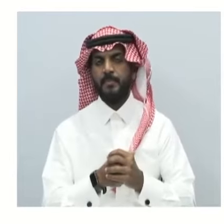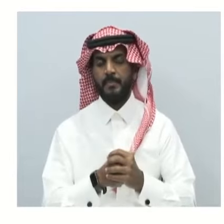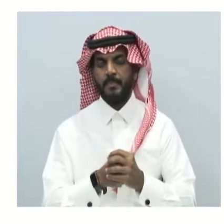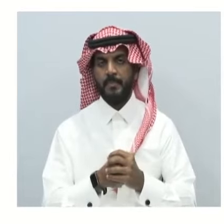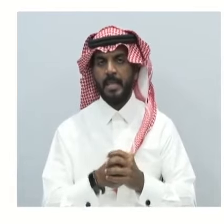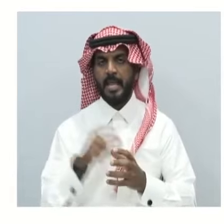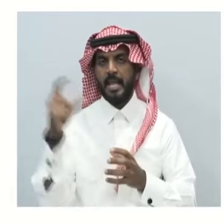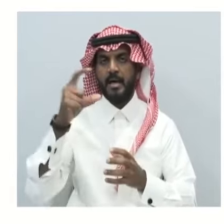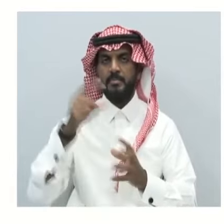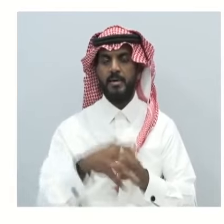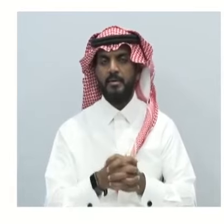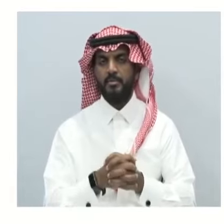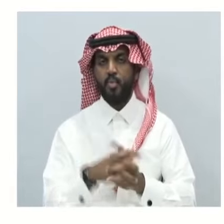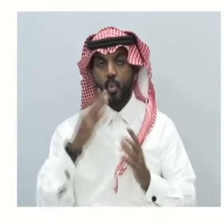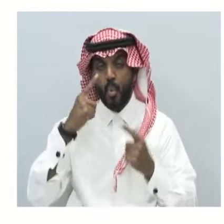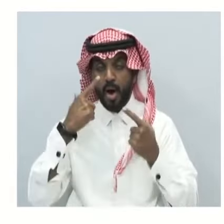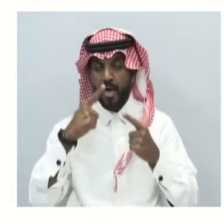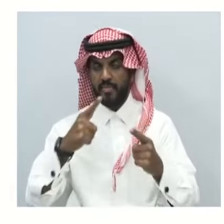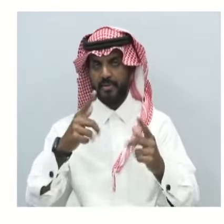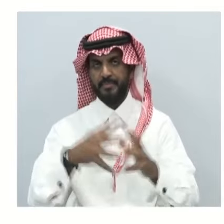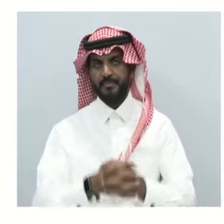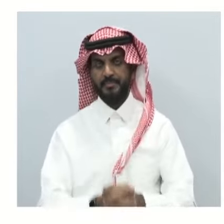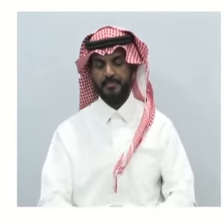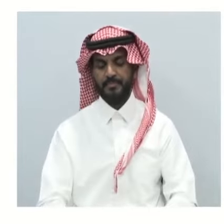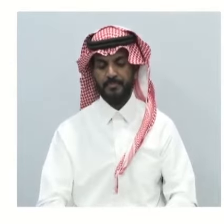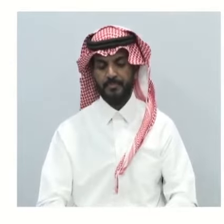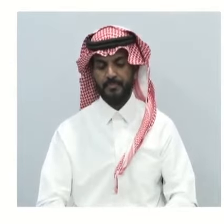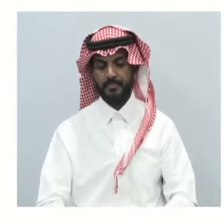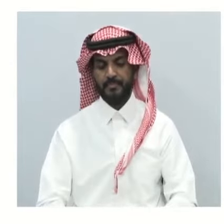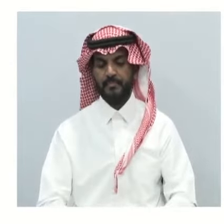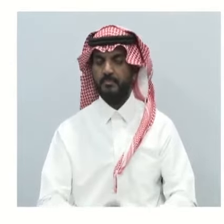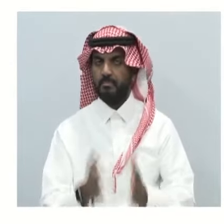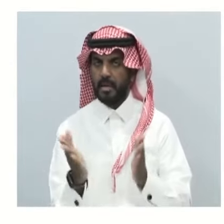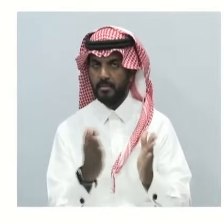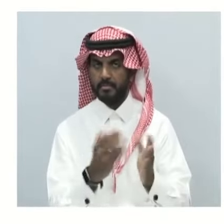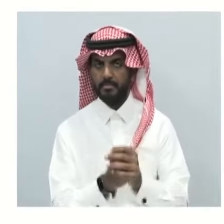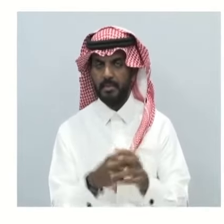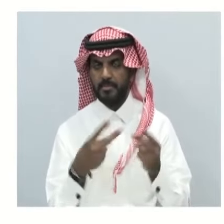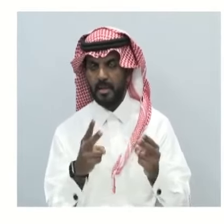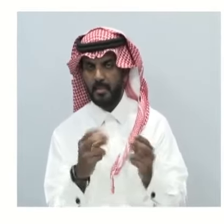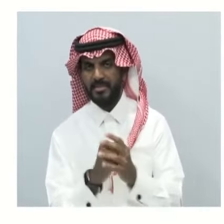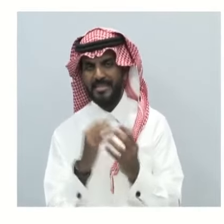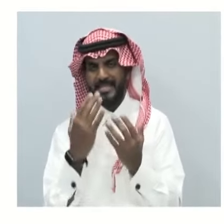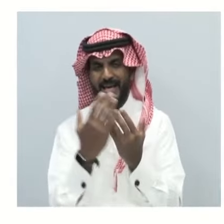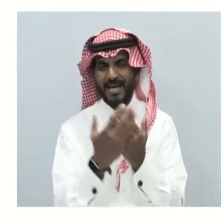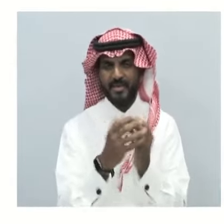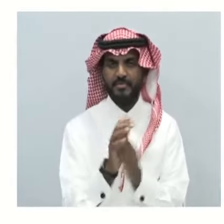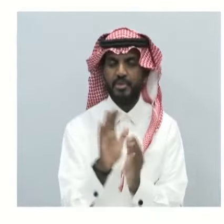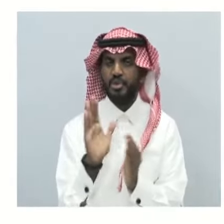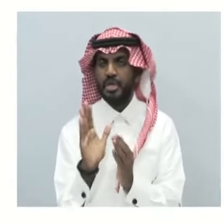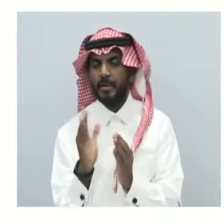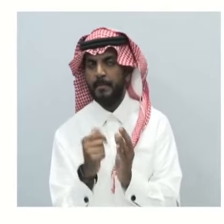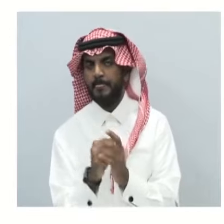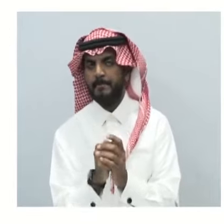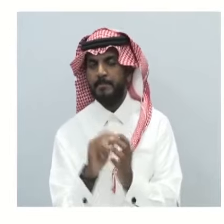القمر بارز وواضحا بعدها سوف يبدا القمر في الانحسار من الجهه المقابله